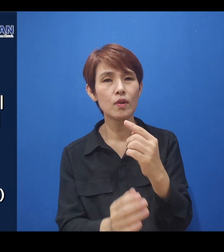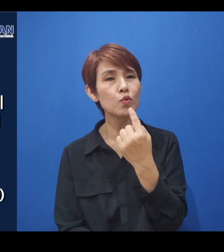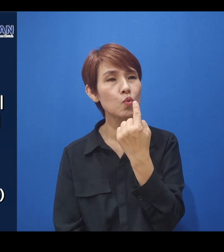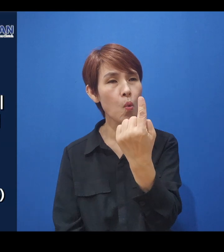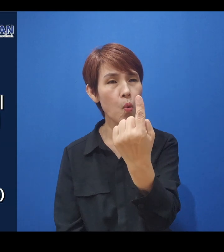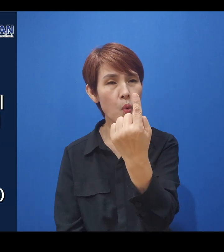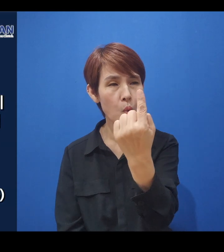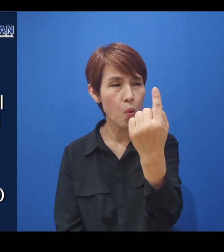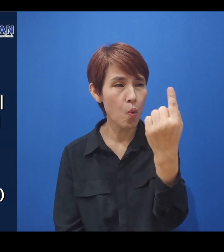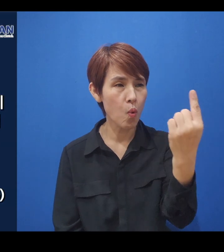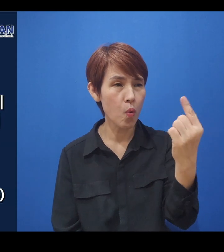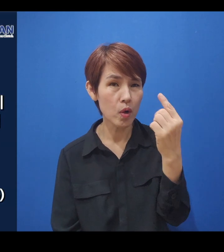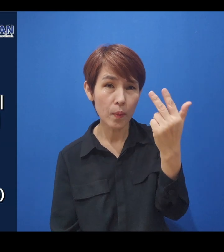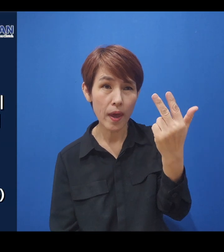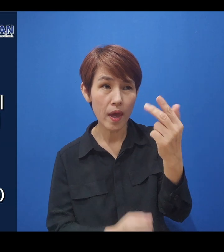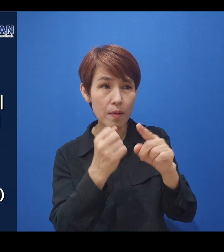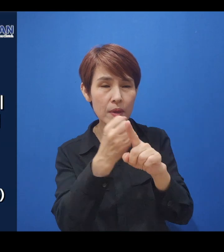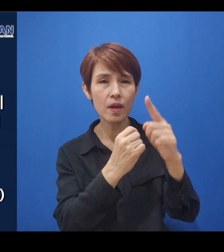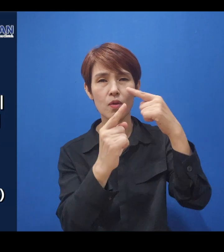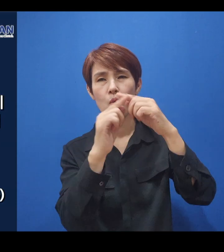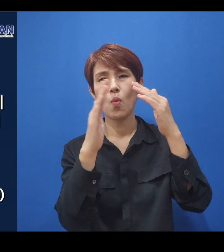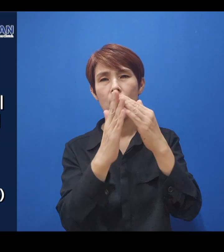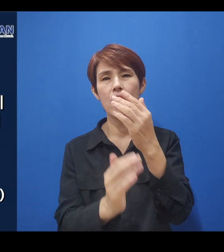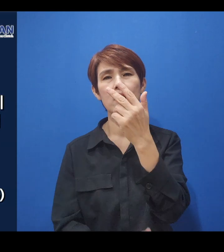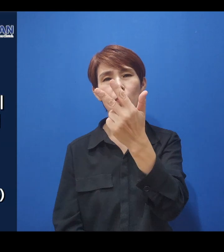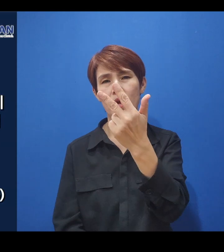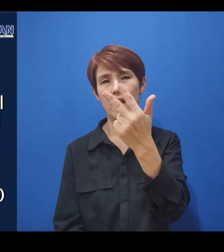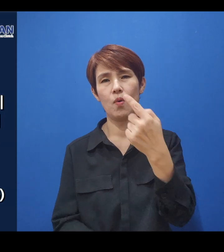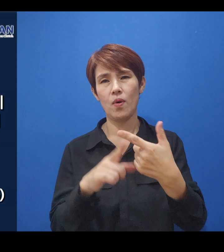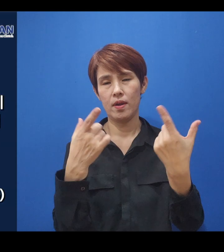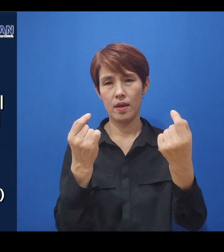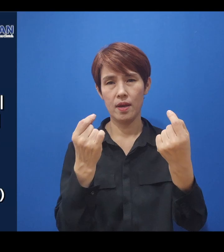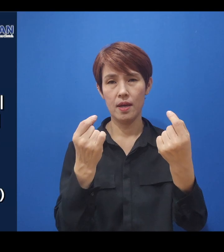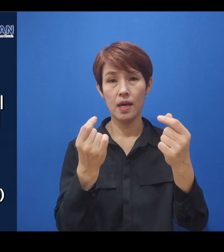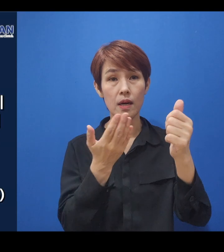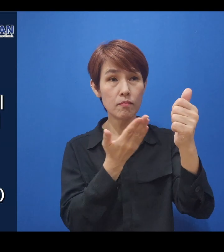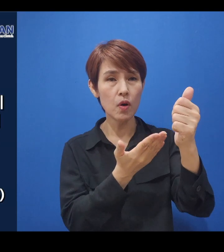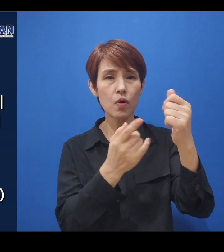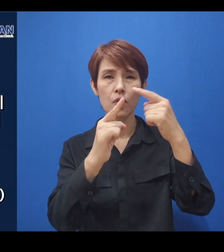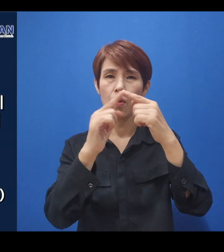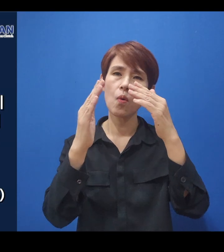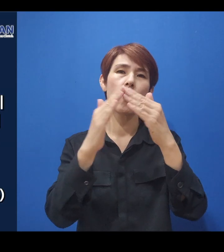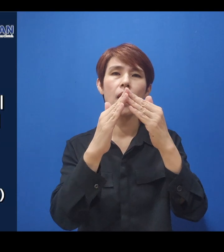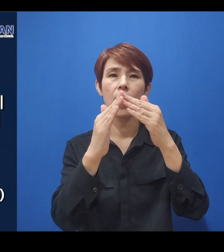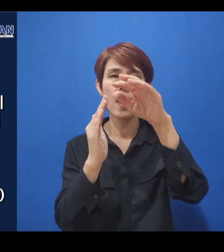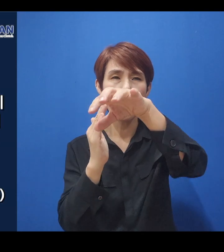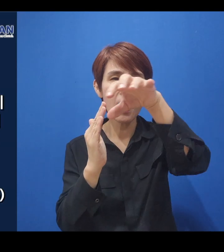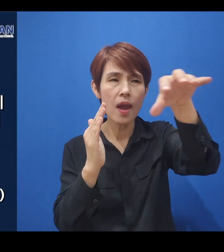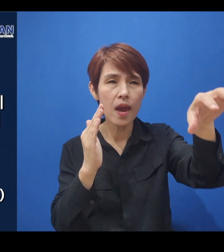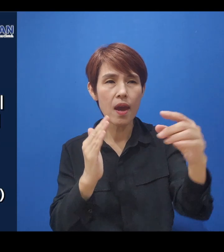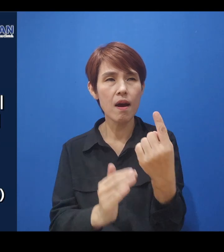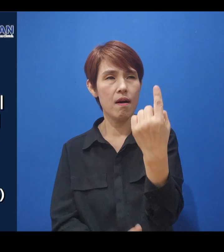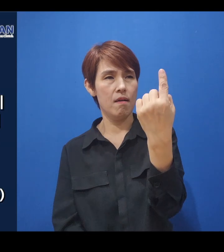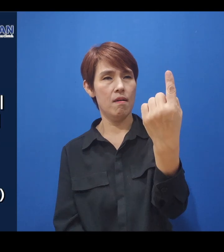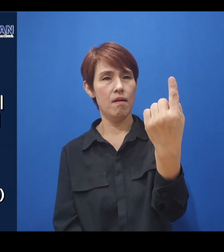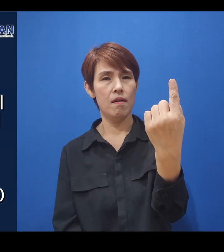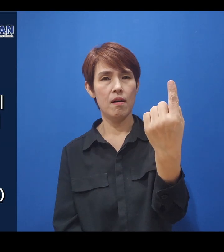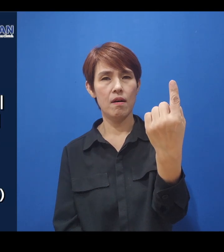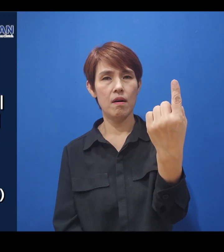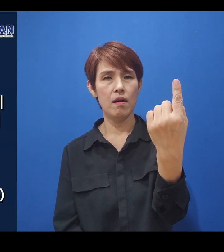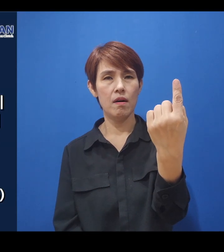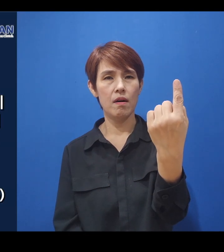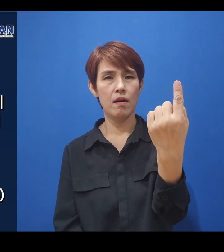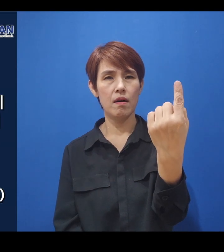말합니다. 그 엄청난 분이 어디 계세요? 교회들 사이에 계세요. 교회